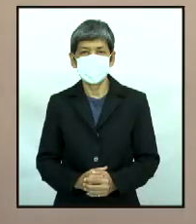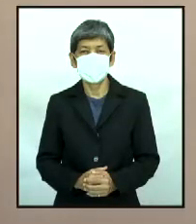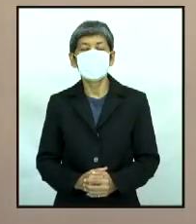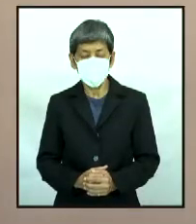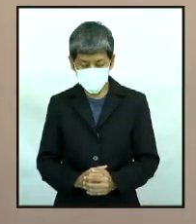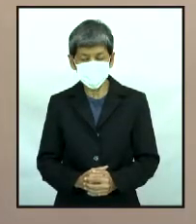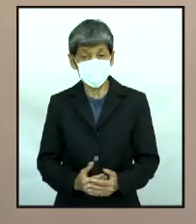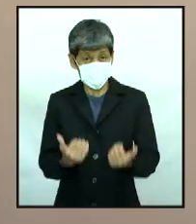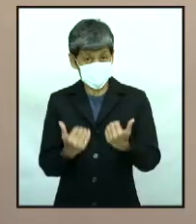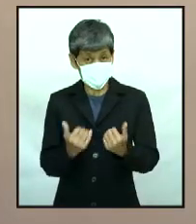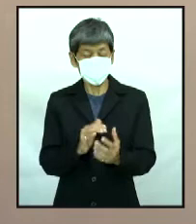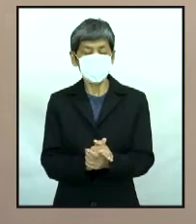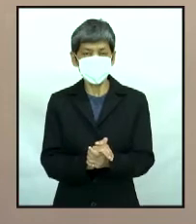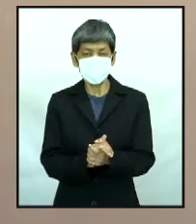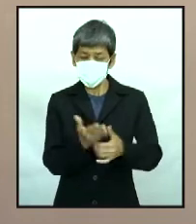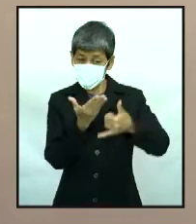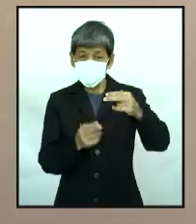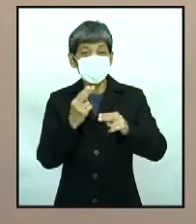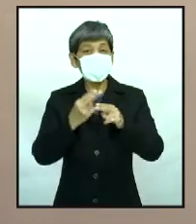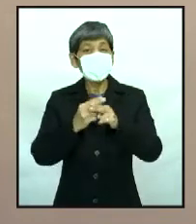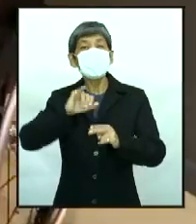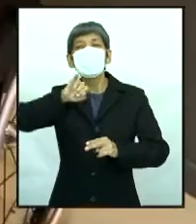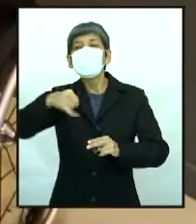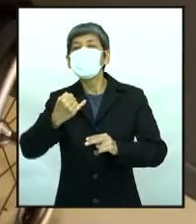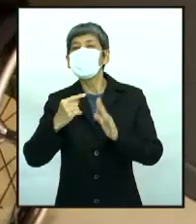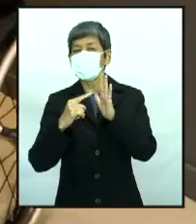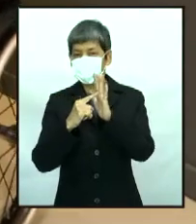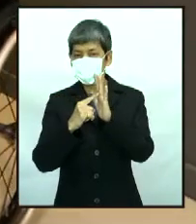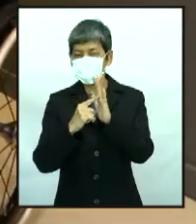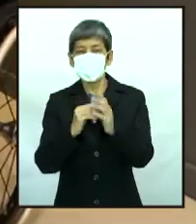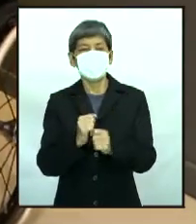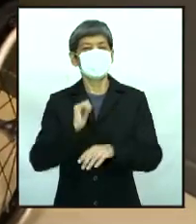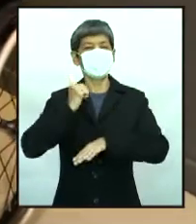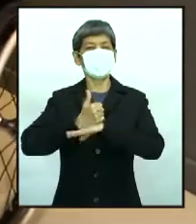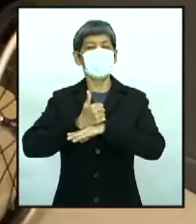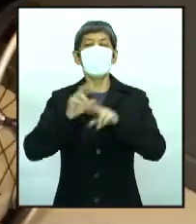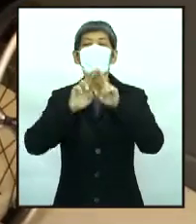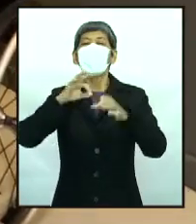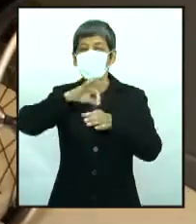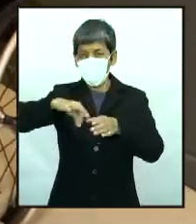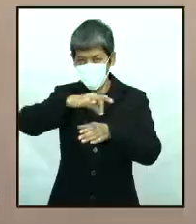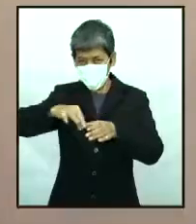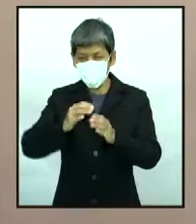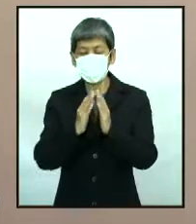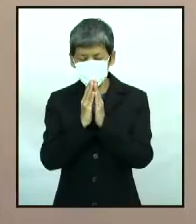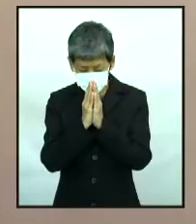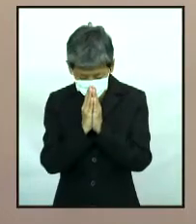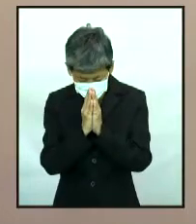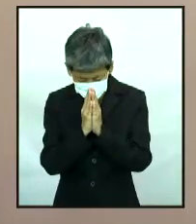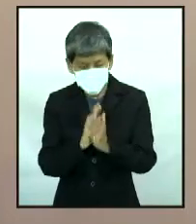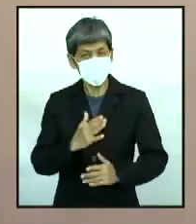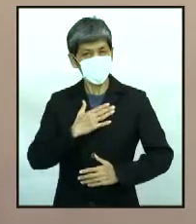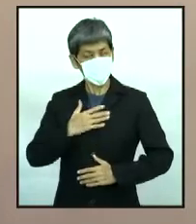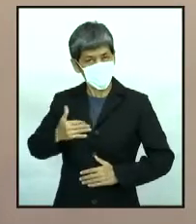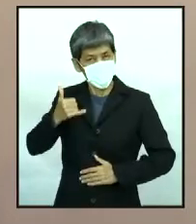คุณผู้ชมคะตอนนี้เราก็อยู่กับคุณป้าจูนะคะเจ้าของคาเฟ่มิวมิวแห่งนี้ค่ะสวัสดีค่ะคุณป้าจู สวัสดีค่ะสตาง เมื่อกี้ค่ะสตางเ